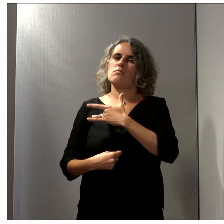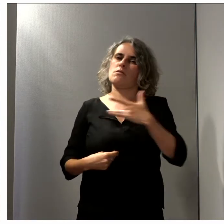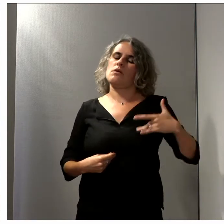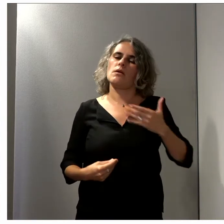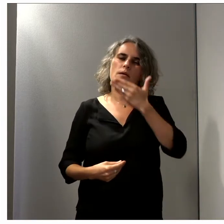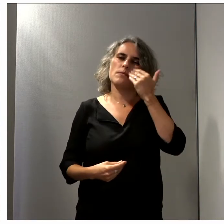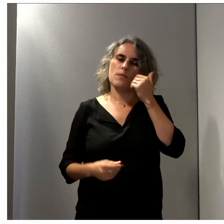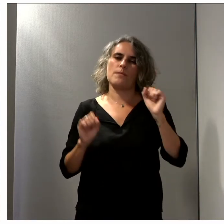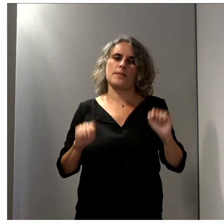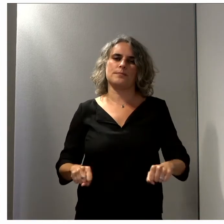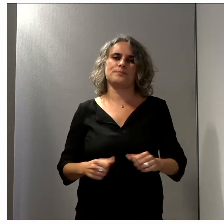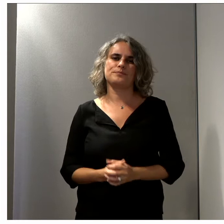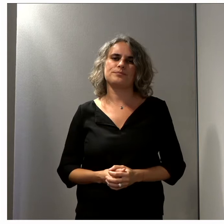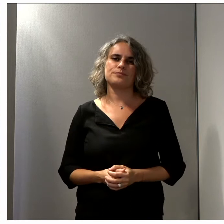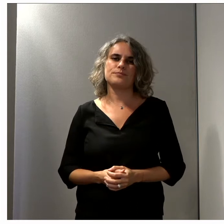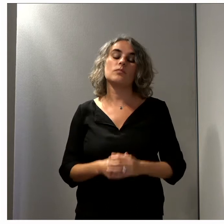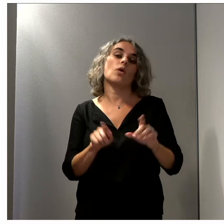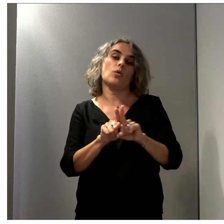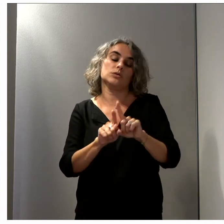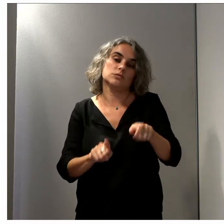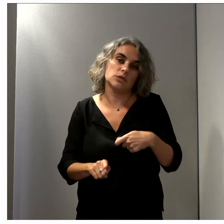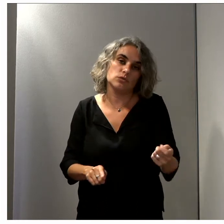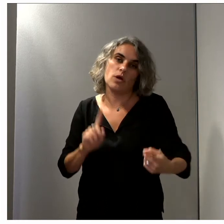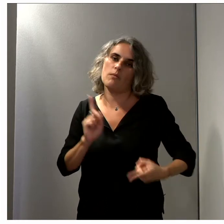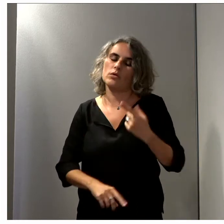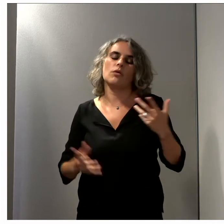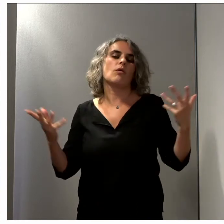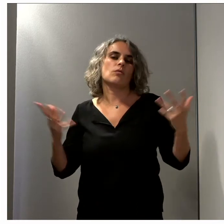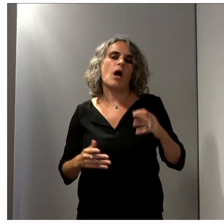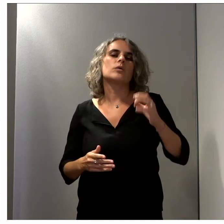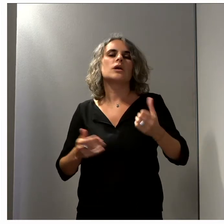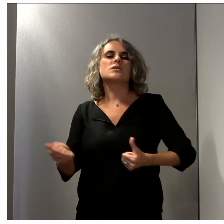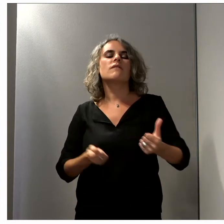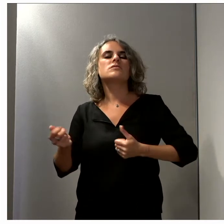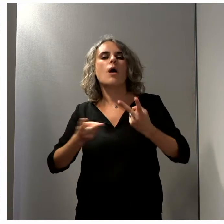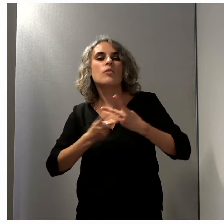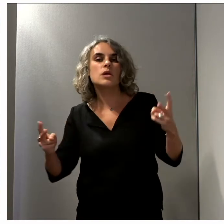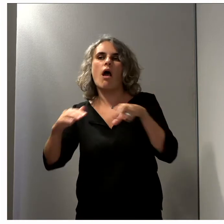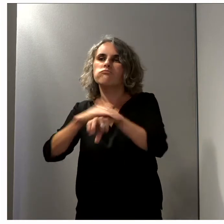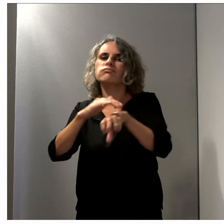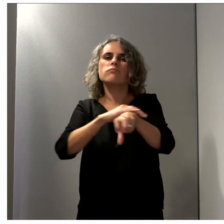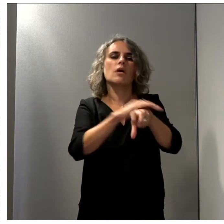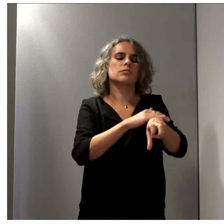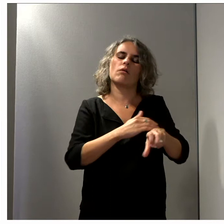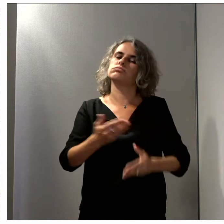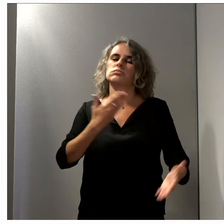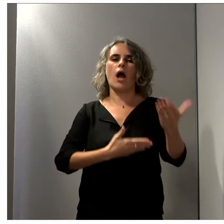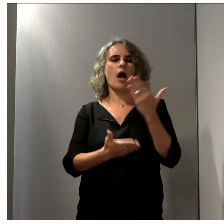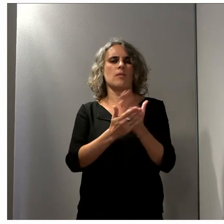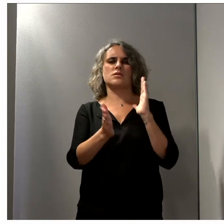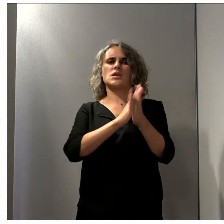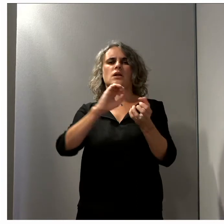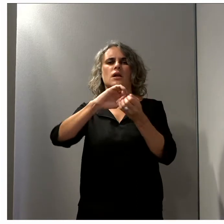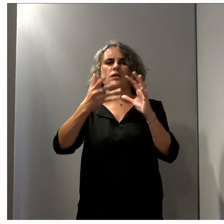santé des personnes en situation de handicap. Et puis, bien entendu, de continuer la dématérialisation des services publics, le fait de pouvoir faire des démarches en